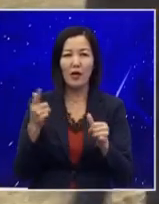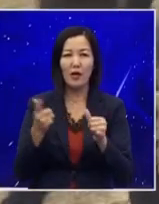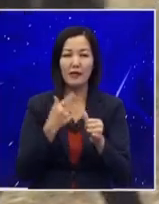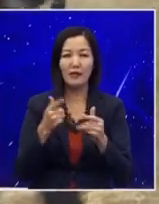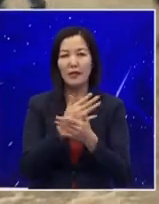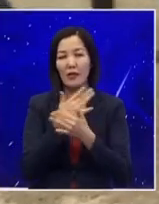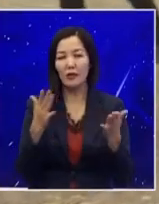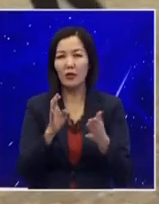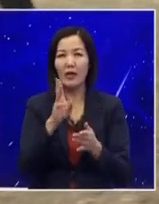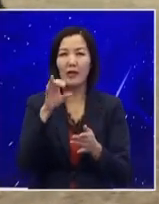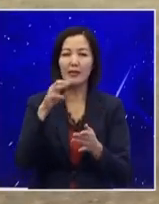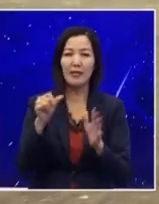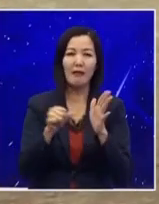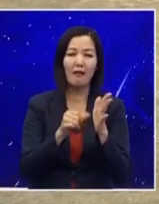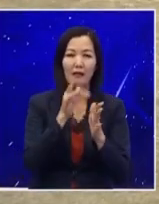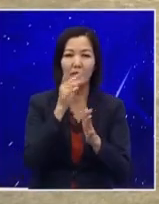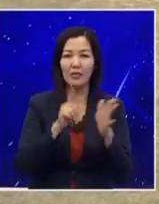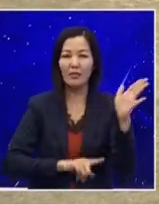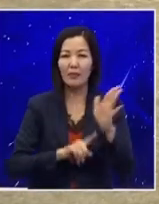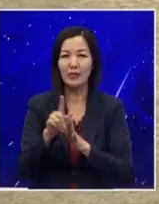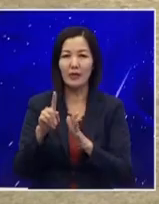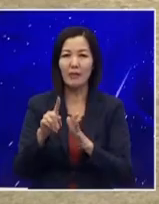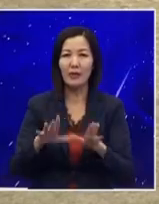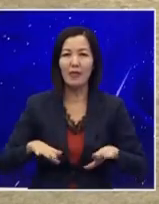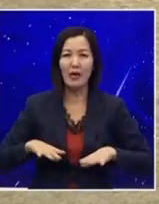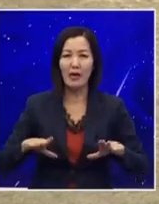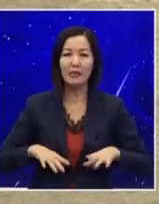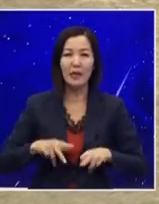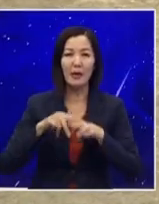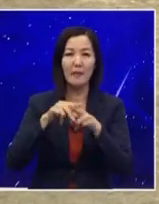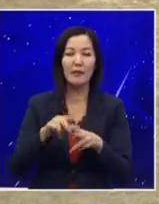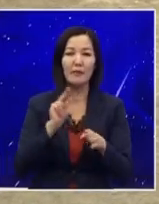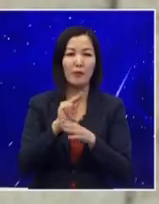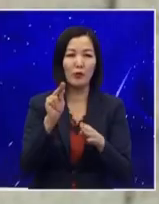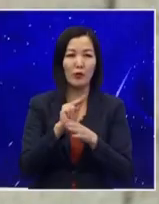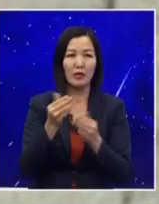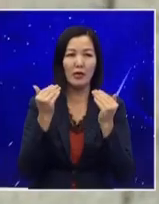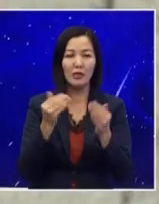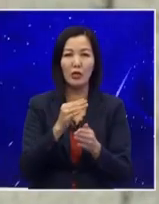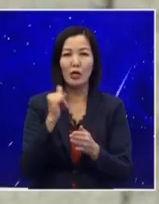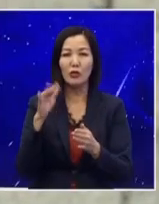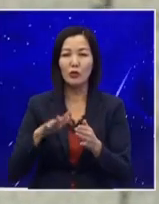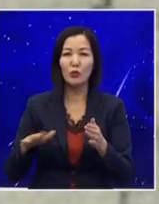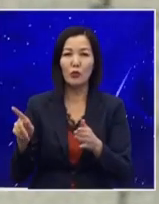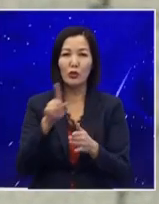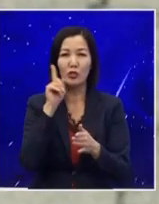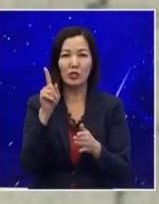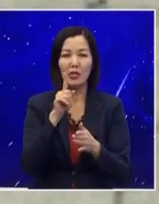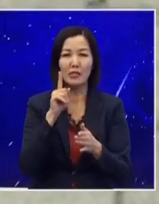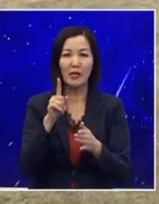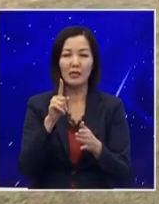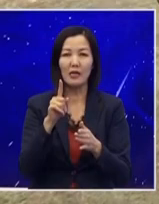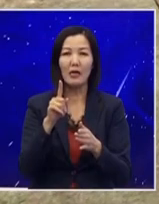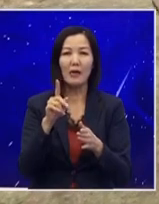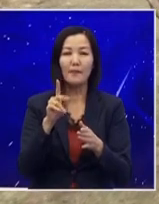Әсет Дүйсенбек 6 жасында алғаш атқа мінген. Жылқы баптап, бәйге шапты. Қазір Жетісу өңіріндегі жас әрі білікті